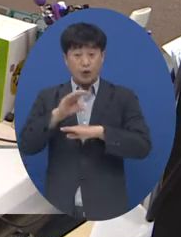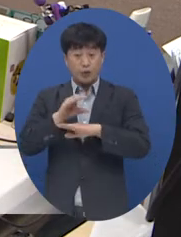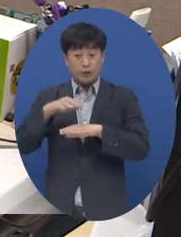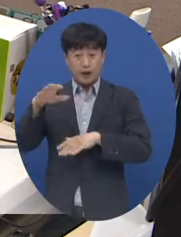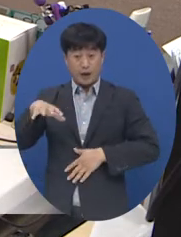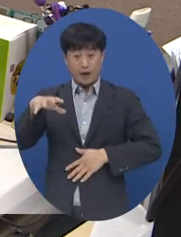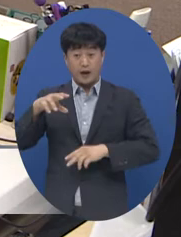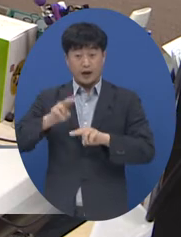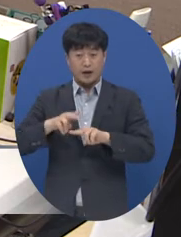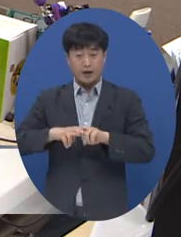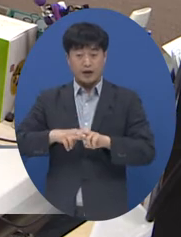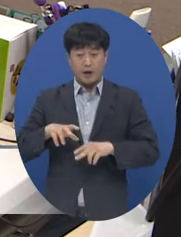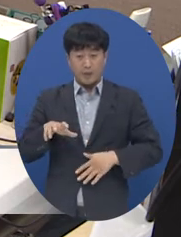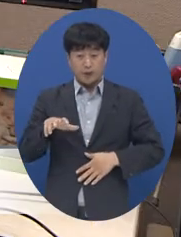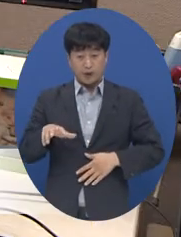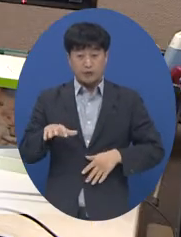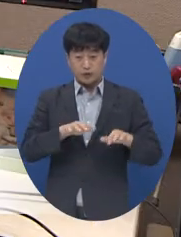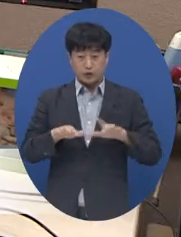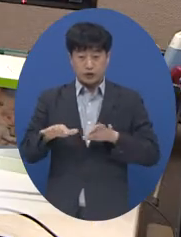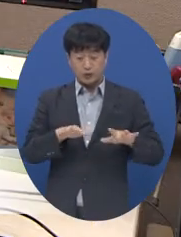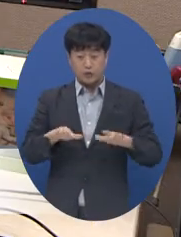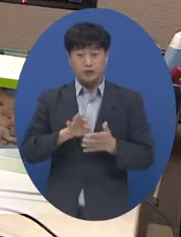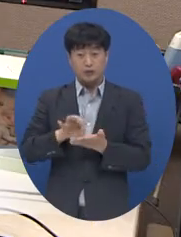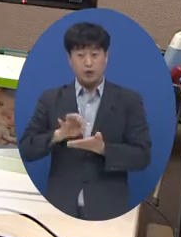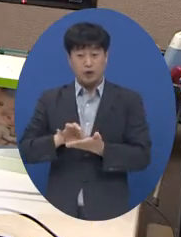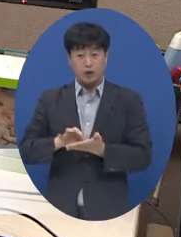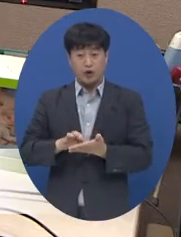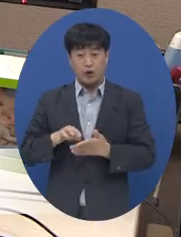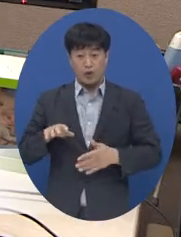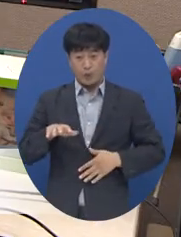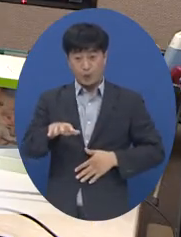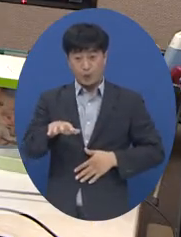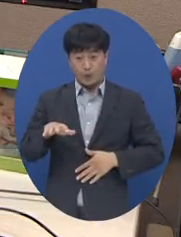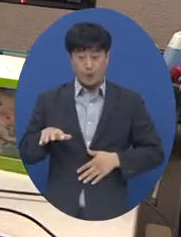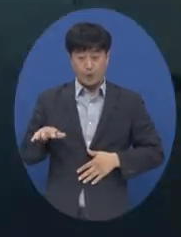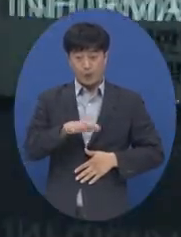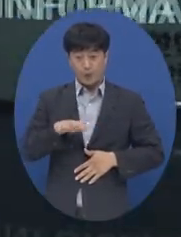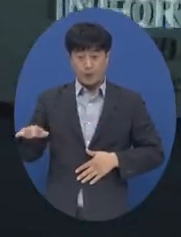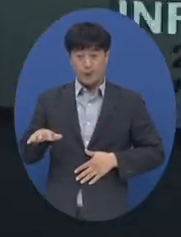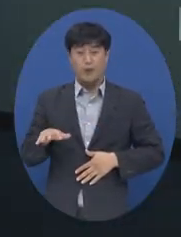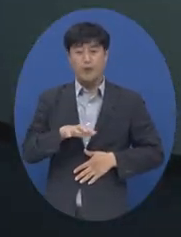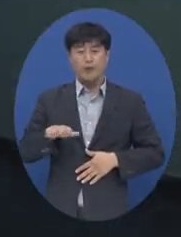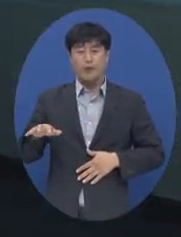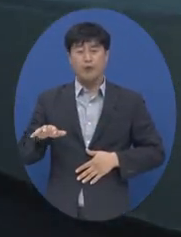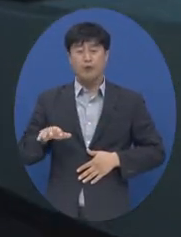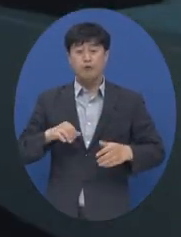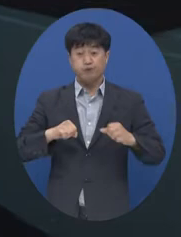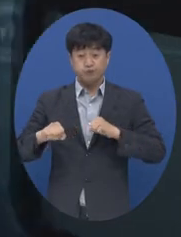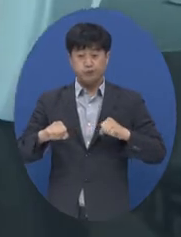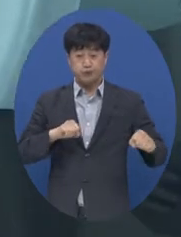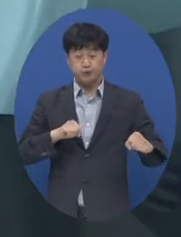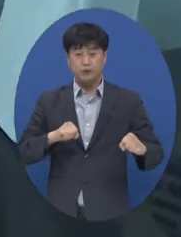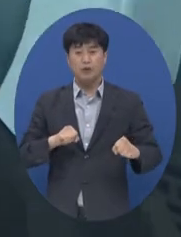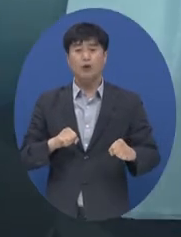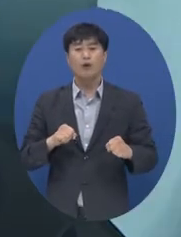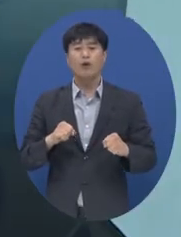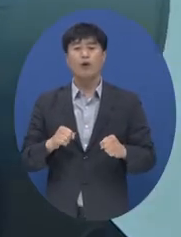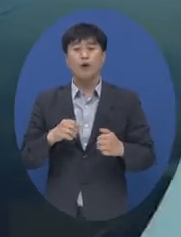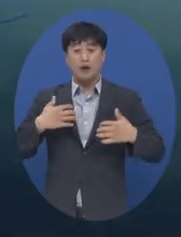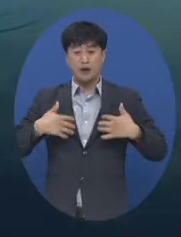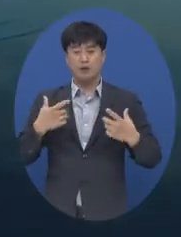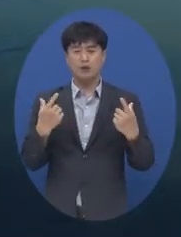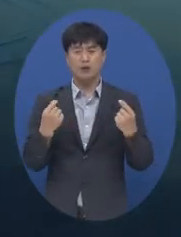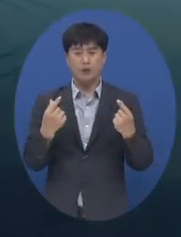컴퓨터 앞에 앉아 마우스와 키보드 좌판을 이용해 커서를 자우 위아래로 움직이자 마치